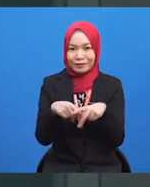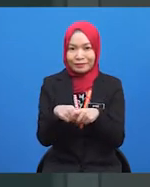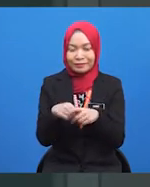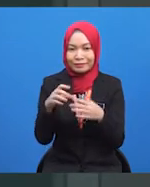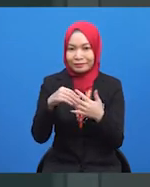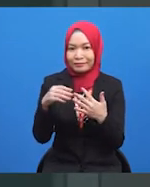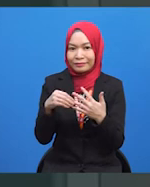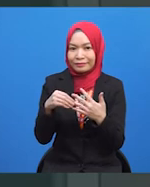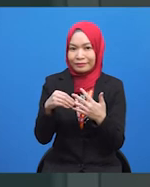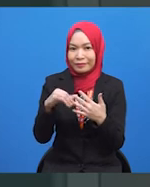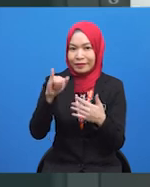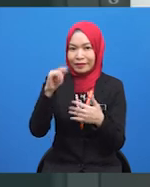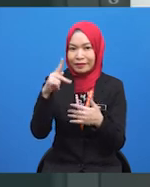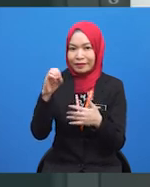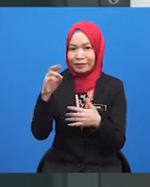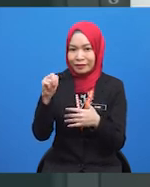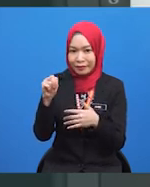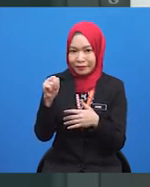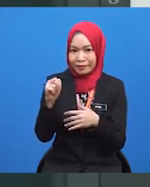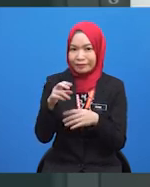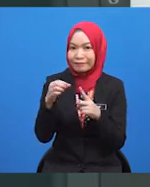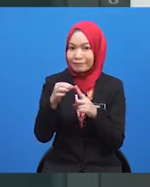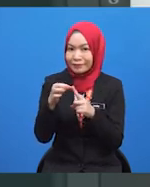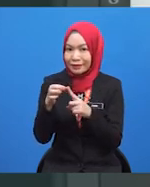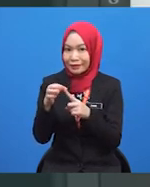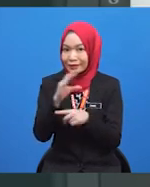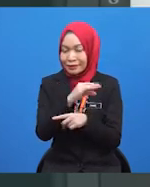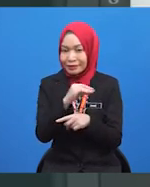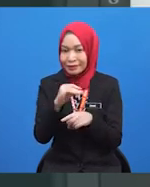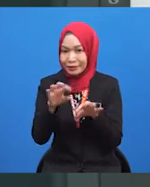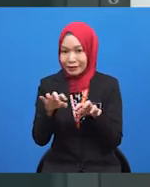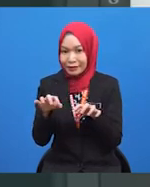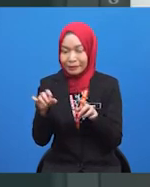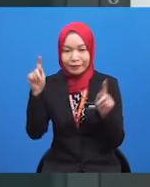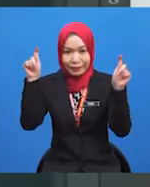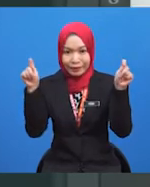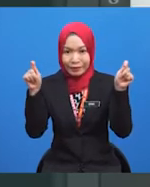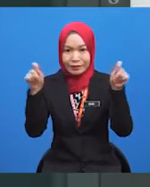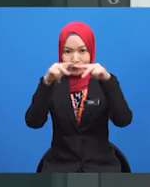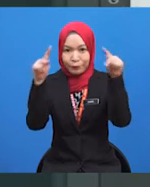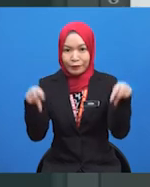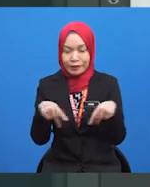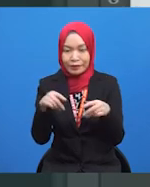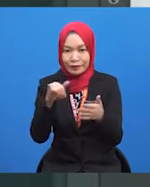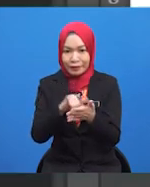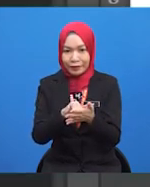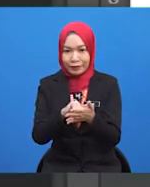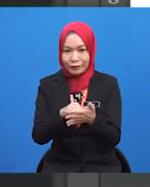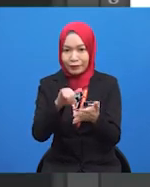pilih ikon teks, kemudian type tajuk poster tersebut iaitu